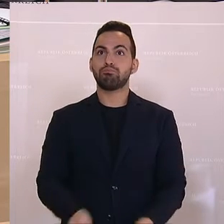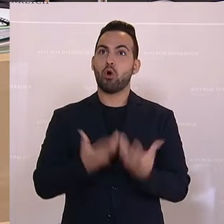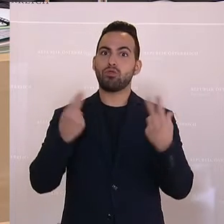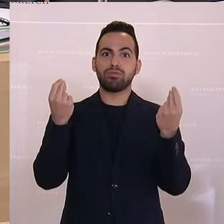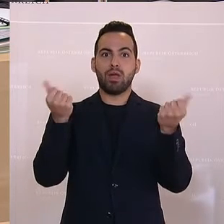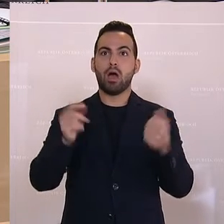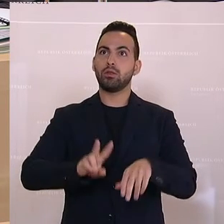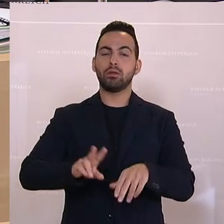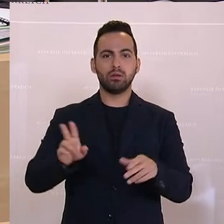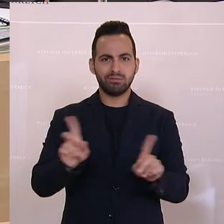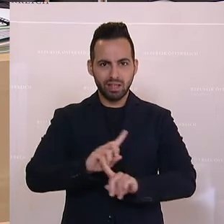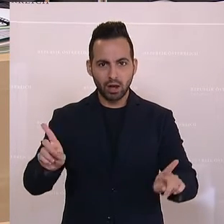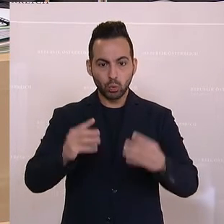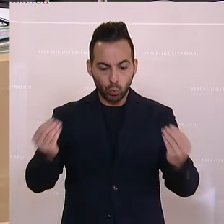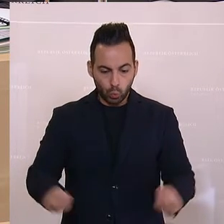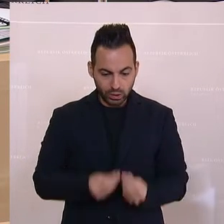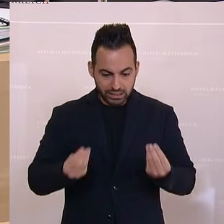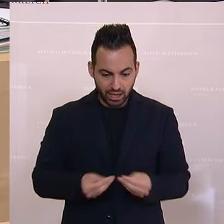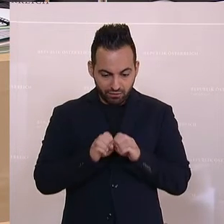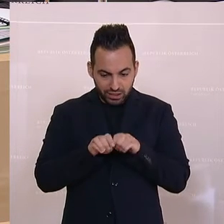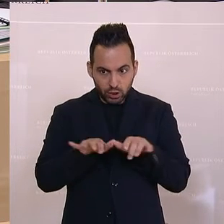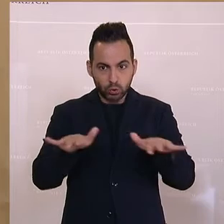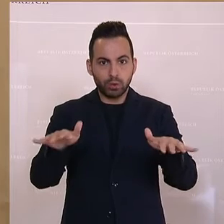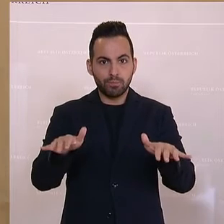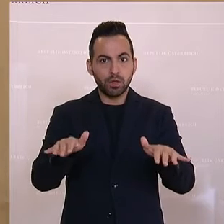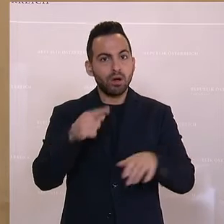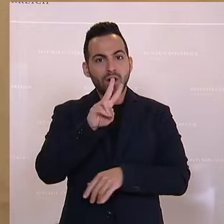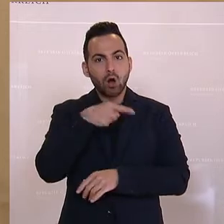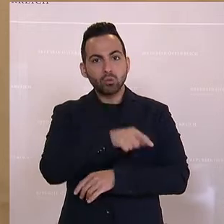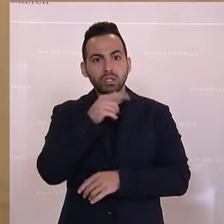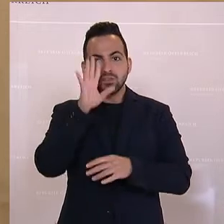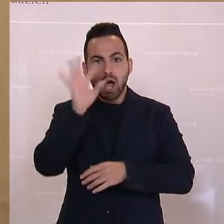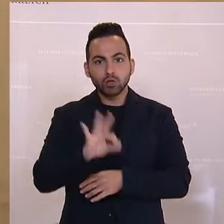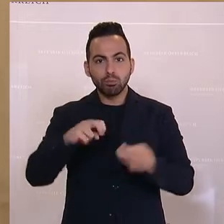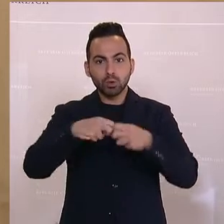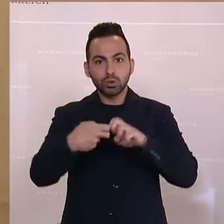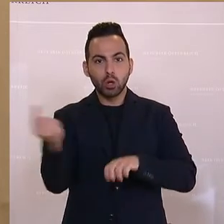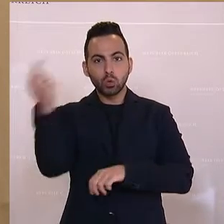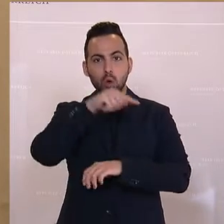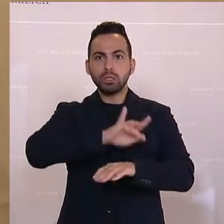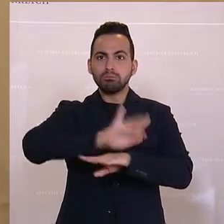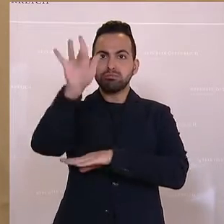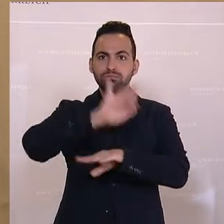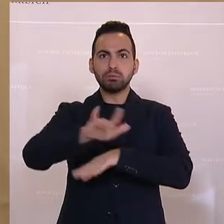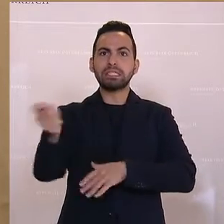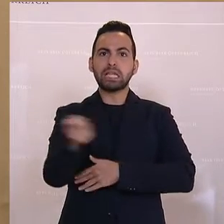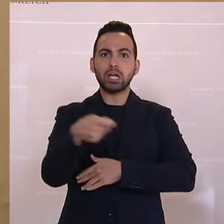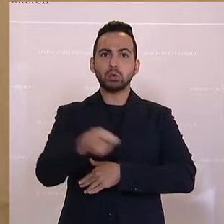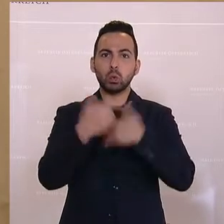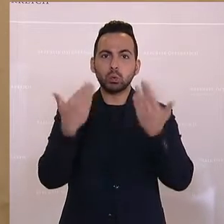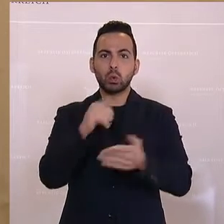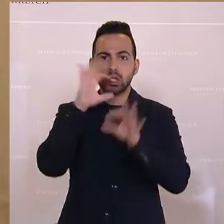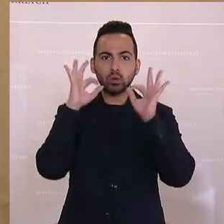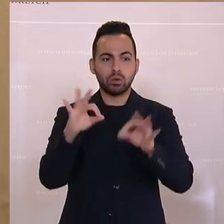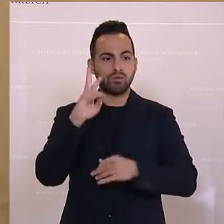Ursache und Wirkung. Und anstatt dass Sie versuchen, hier in Brüssel zu sagen, diese Sanktionen in der Art helfen uns nicht, und es ist ganz